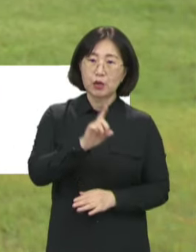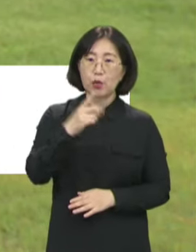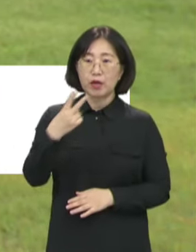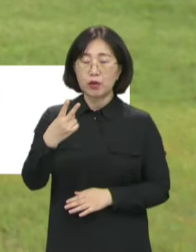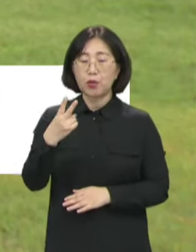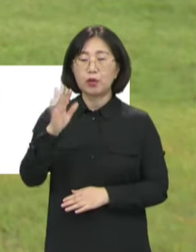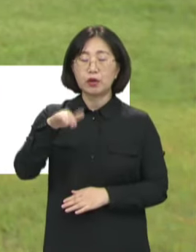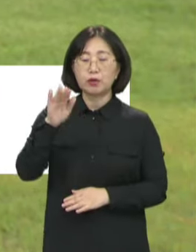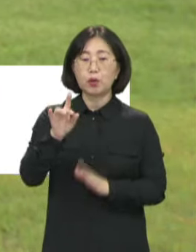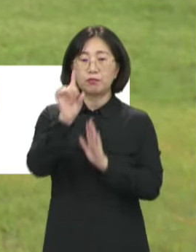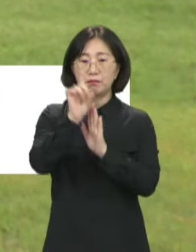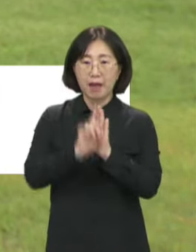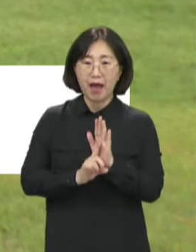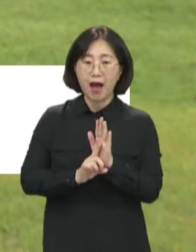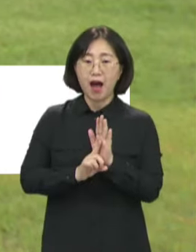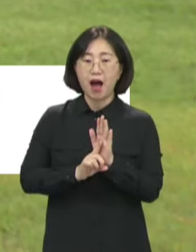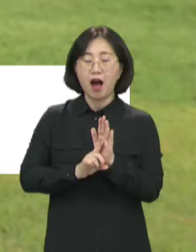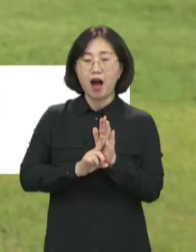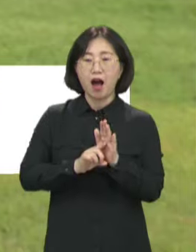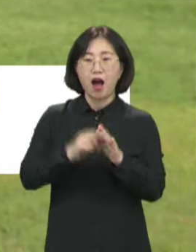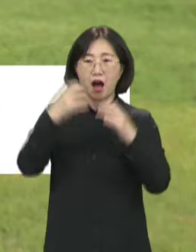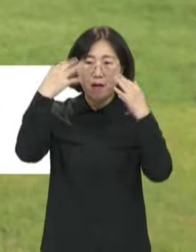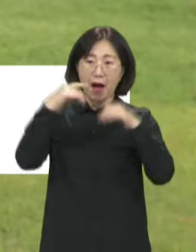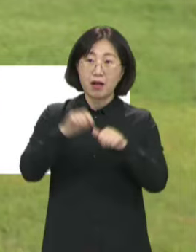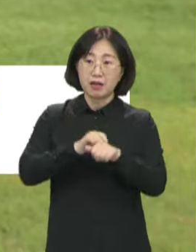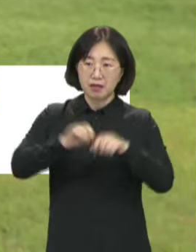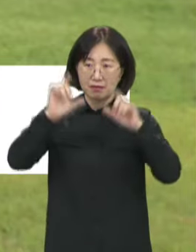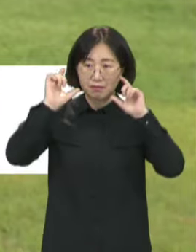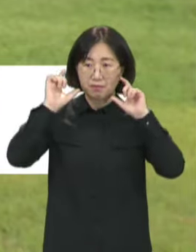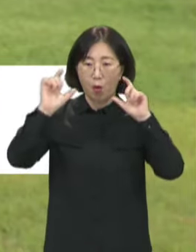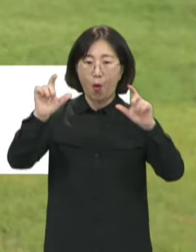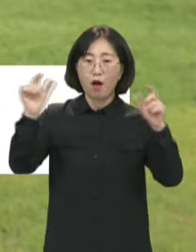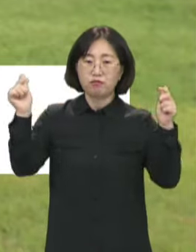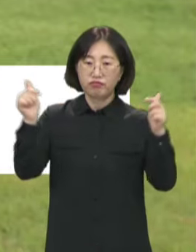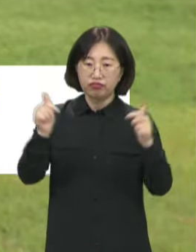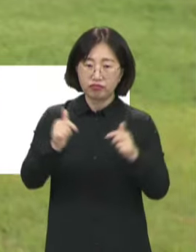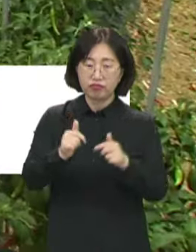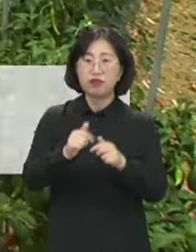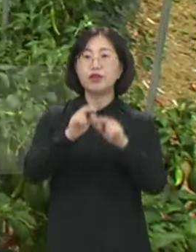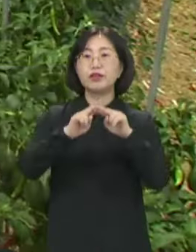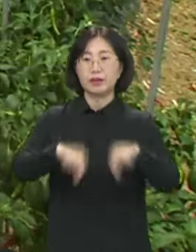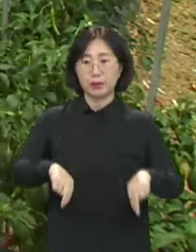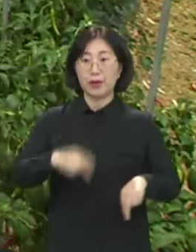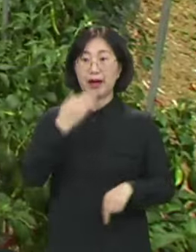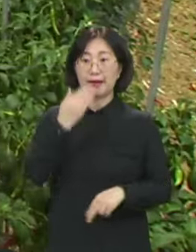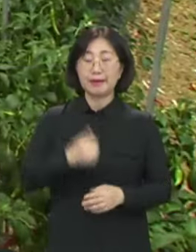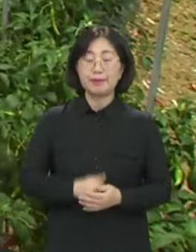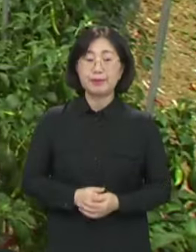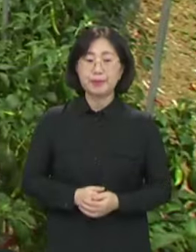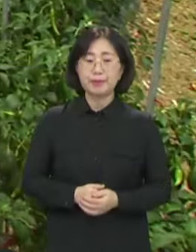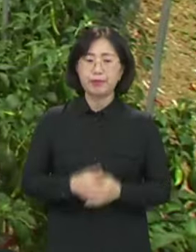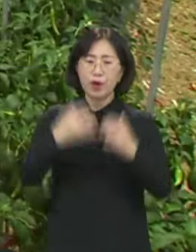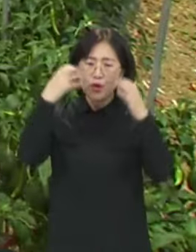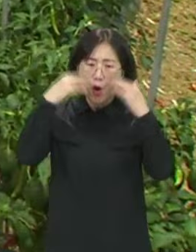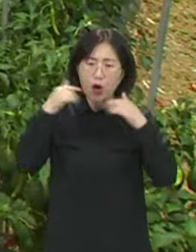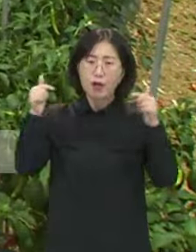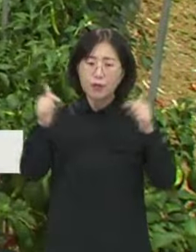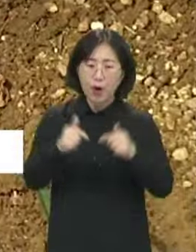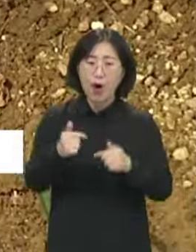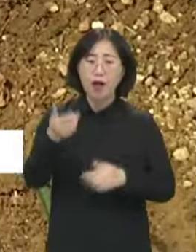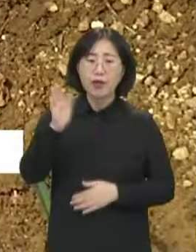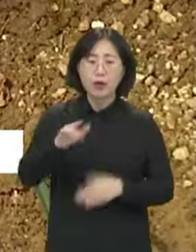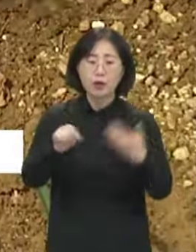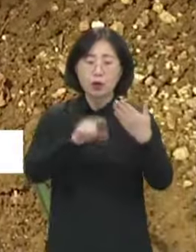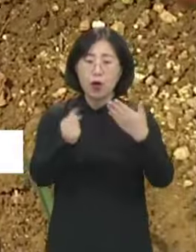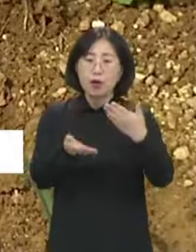떨어지면서 발효 중인 폭염특보가 차차 해제될 가능성이 있을 것으로 예상됩니다. 더위가 한풀 꺾이더라도 9월